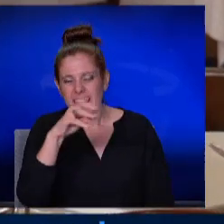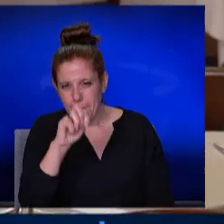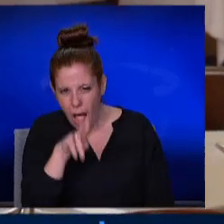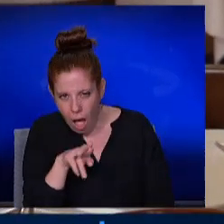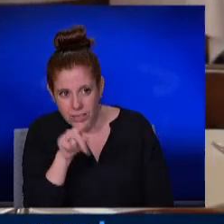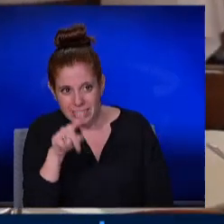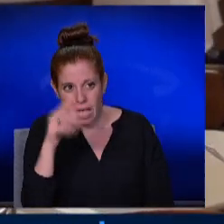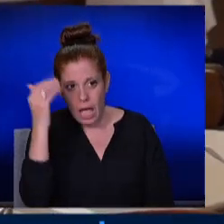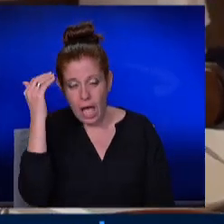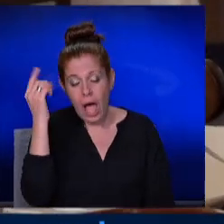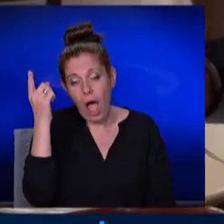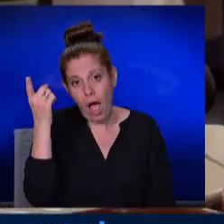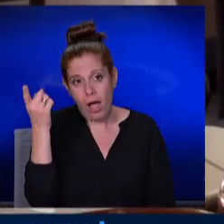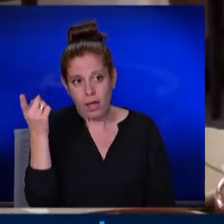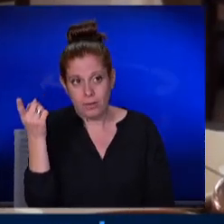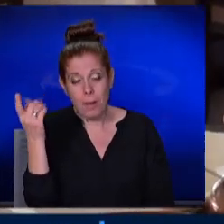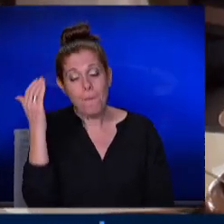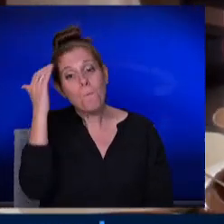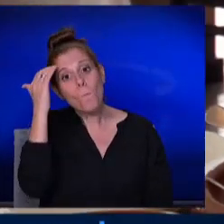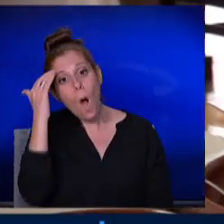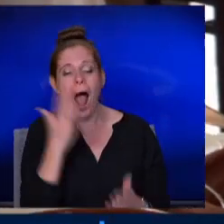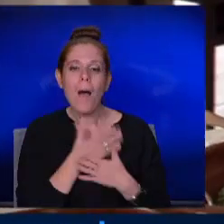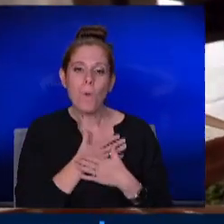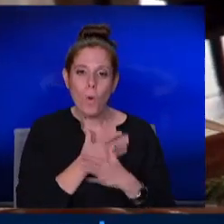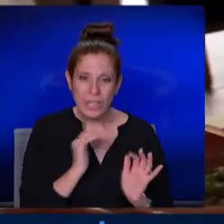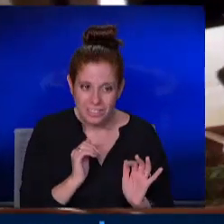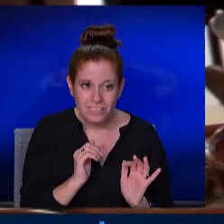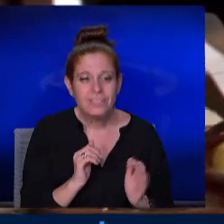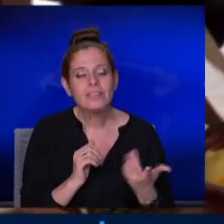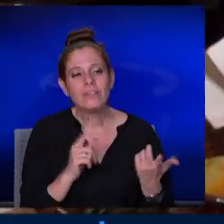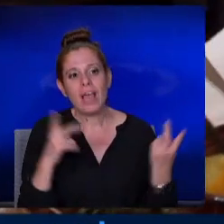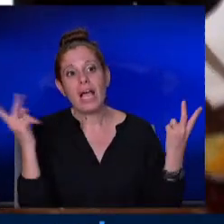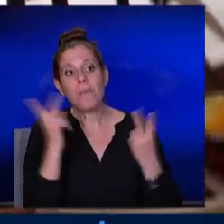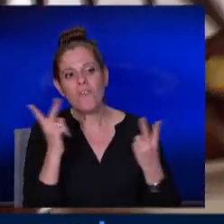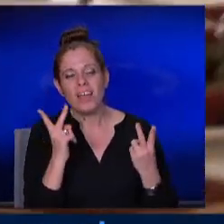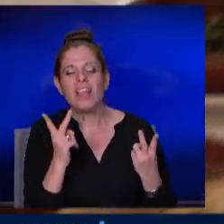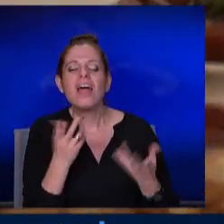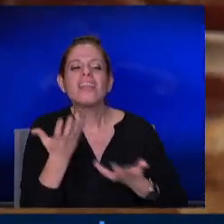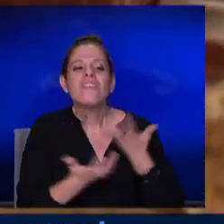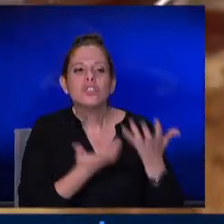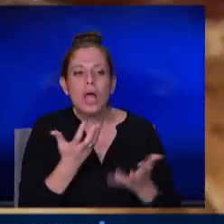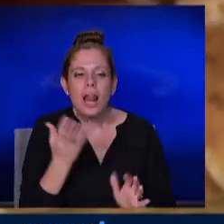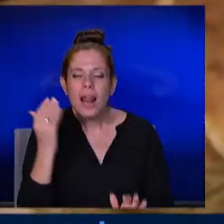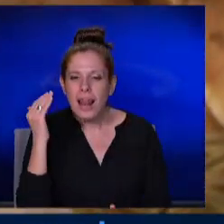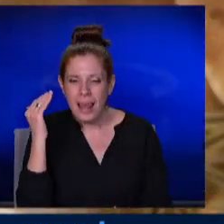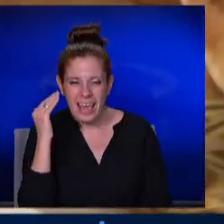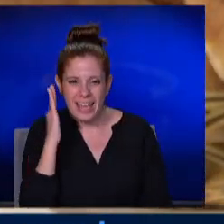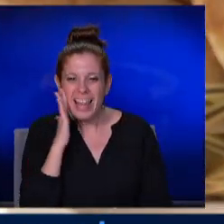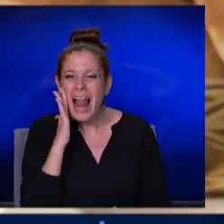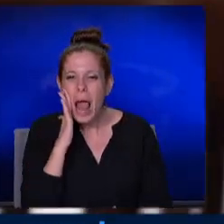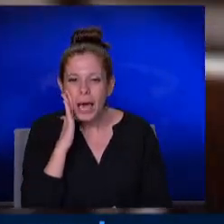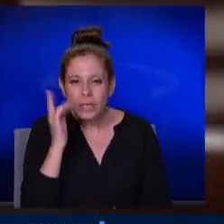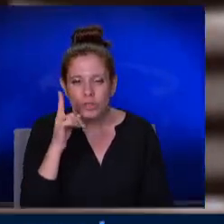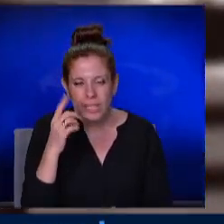הדמר, שזה המוח המרוקני, וכמובן התבשיל לחי, שזה בשר